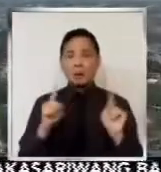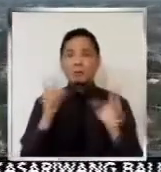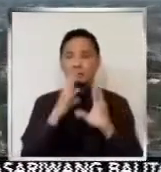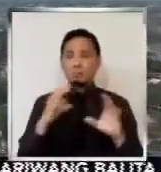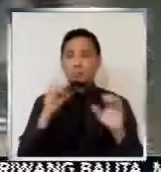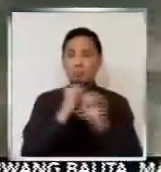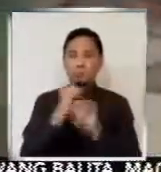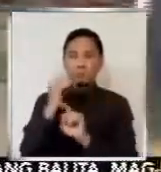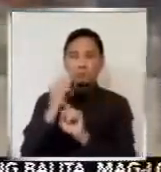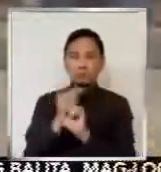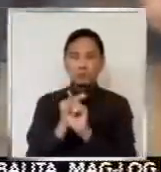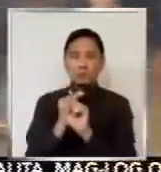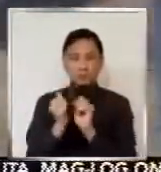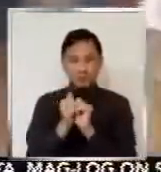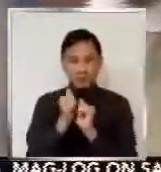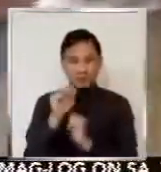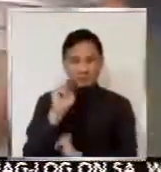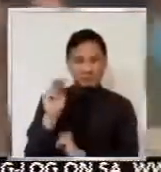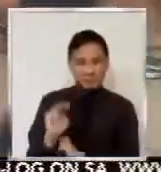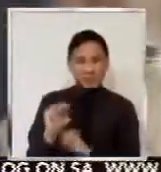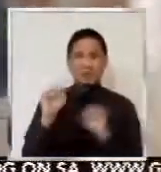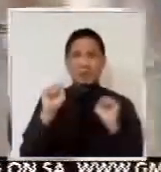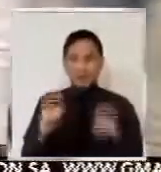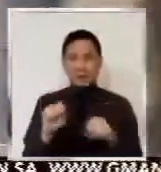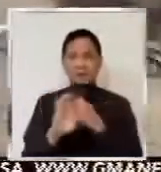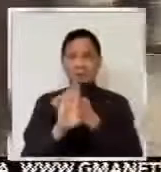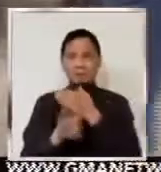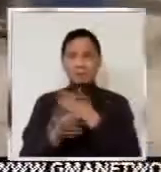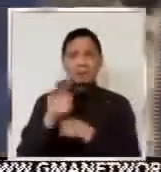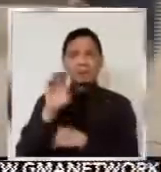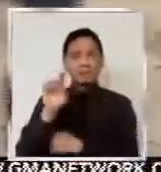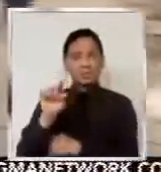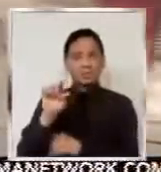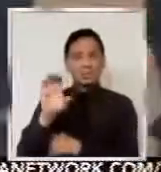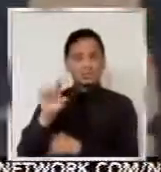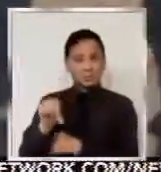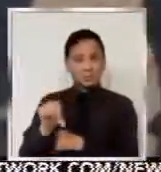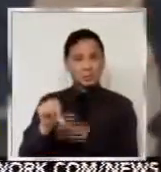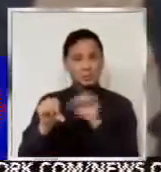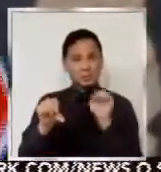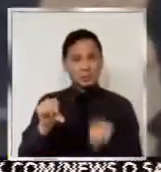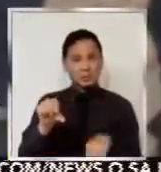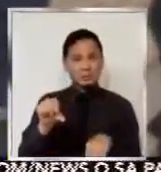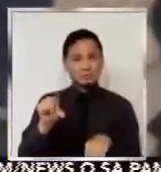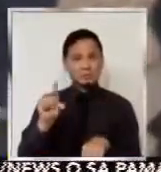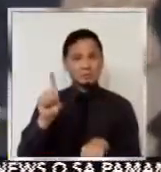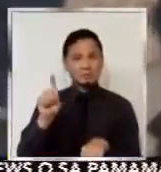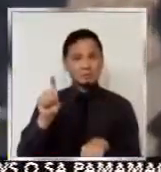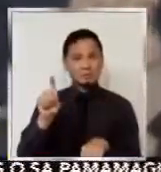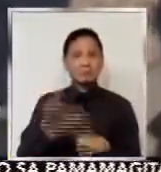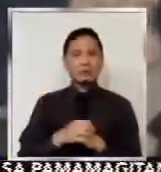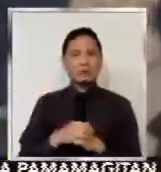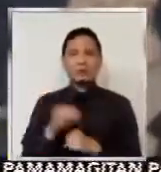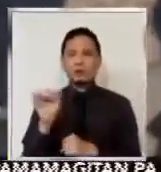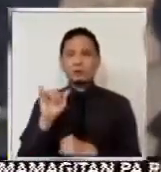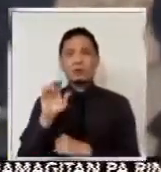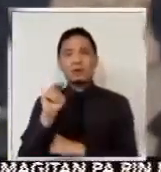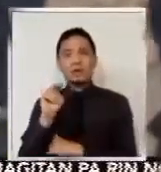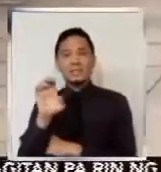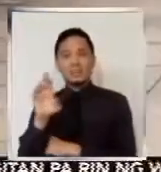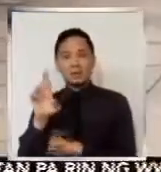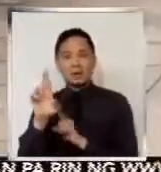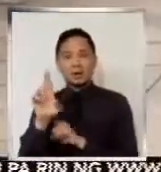ang Metro Manila sa General Community Quarantine o GCQ? At handa na nga ba ang NCR sa mas maluwag